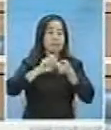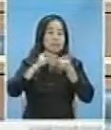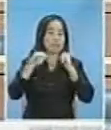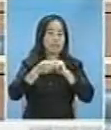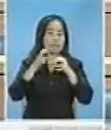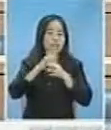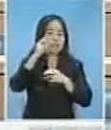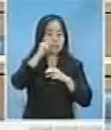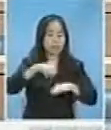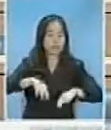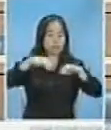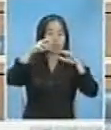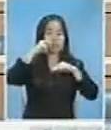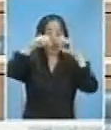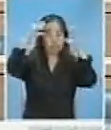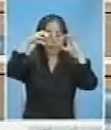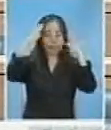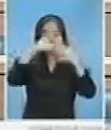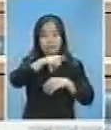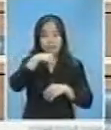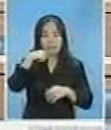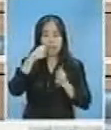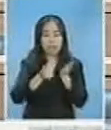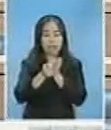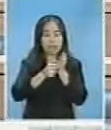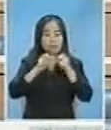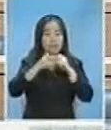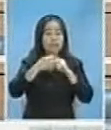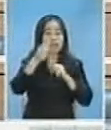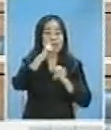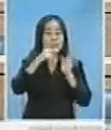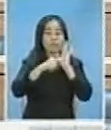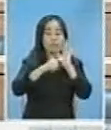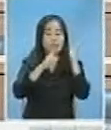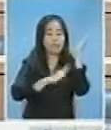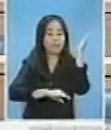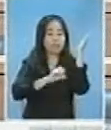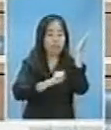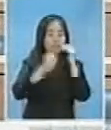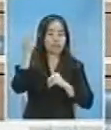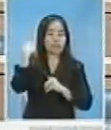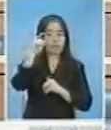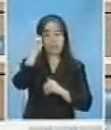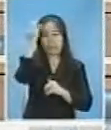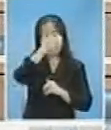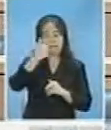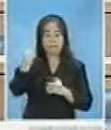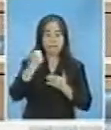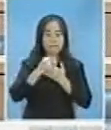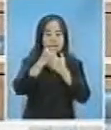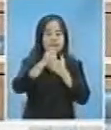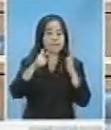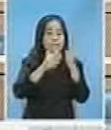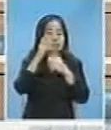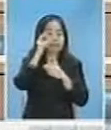ได้แก้ปัญหาเรื่องน้ำท่วมน้ำแรงยังไงครับผมยกตัวอย่างคร่าวๆในจังหวัดสงขลานะครับในคาบสมุทรสถิงพระ